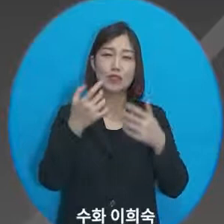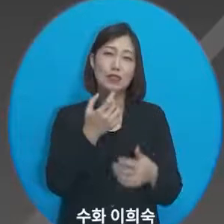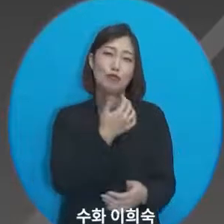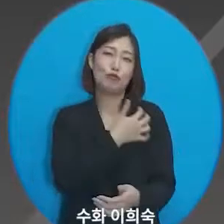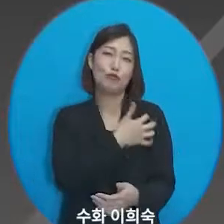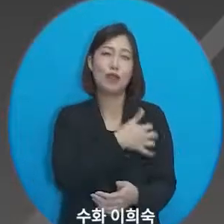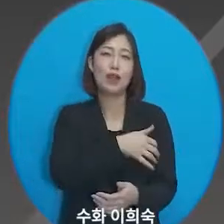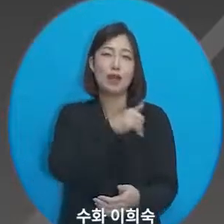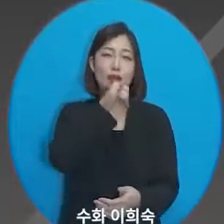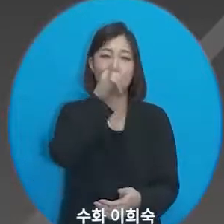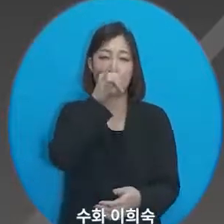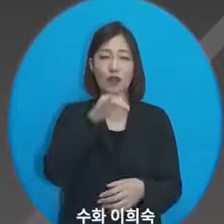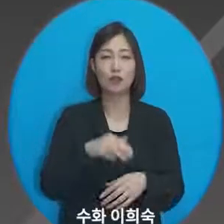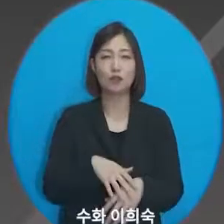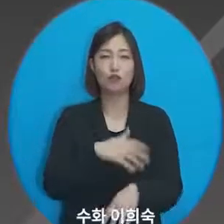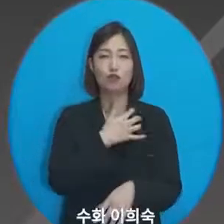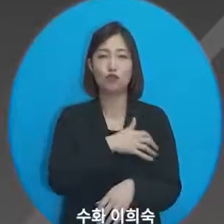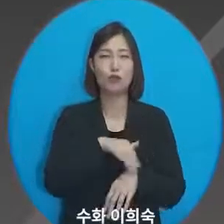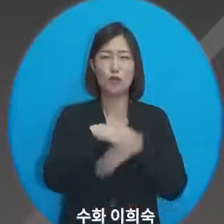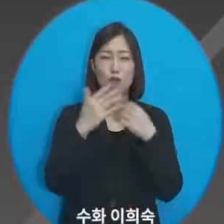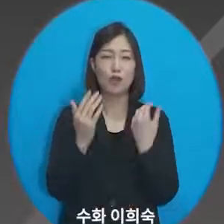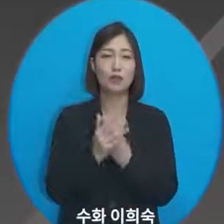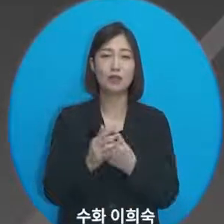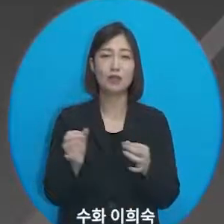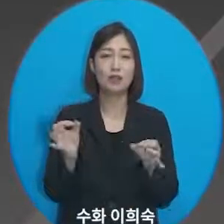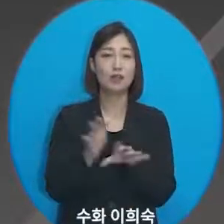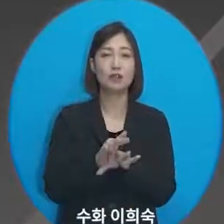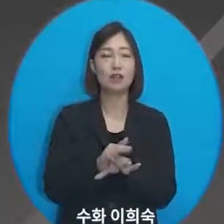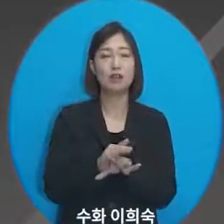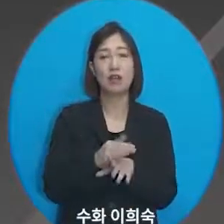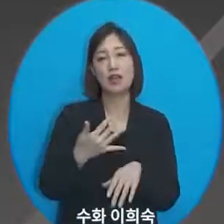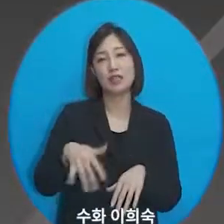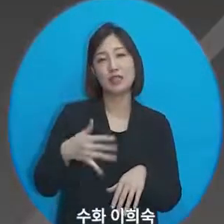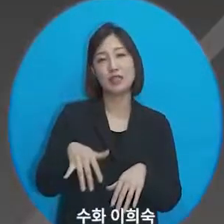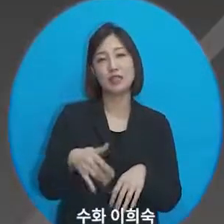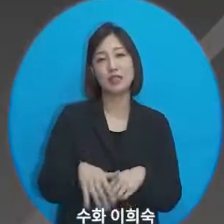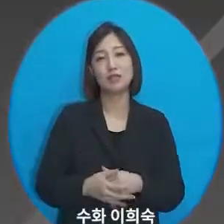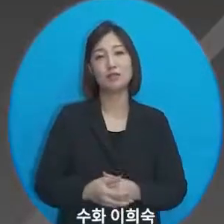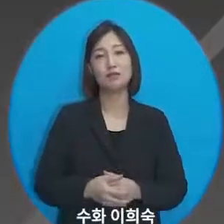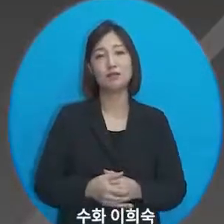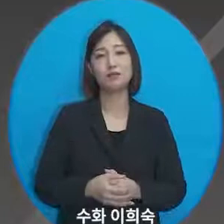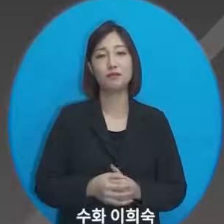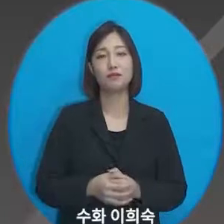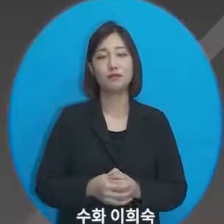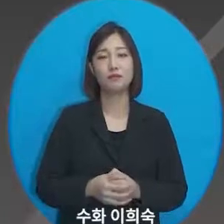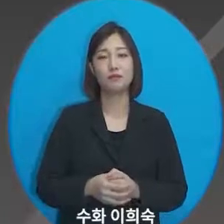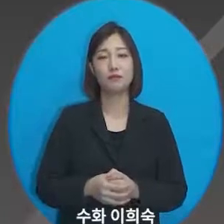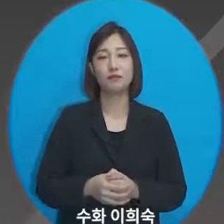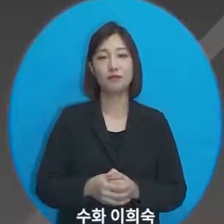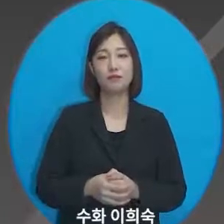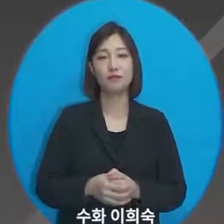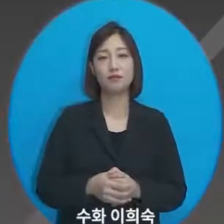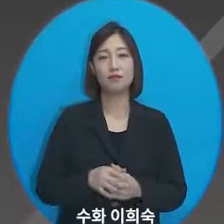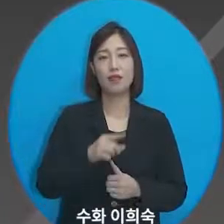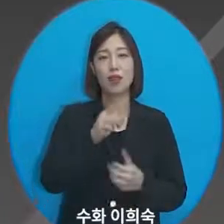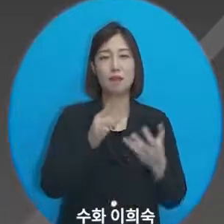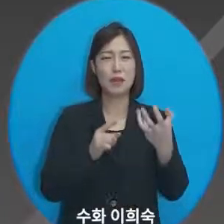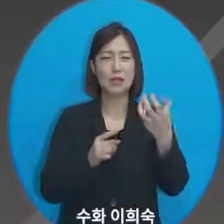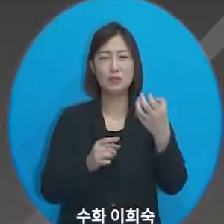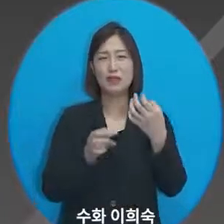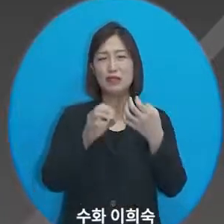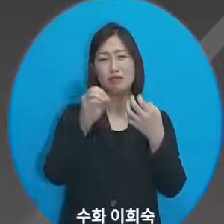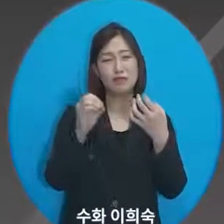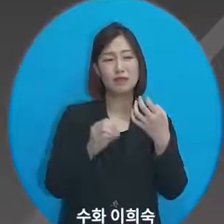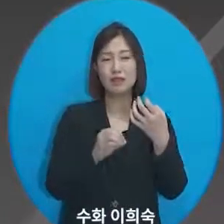이게 전년도 대비 몇 퍼센트 올라갔다 이게 중요한 게 아니고 100%가 만족할 수